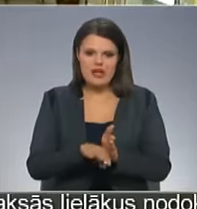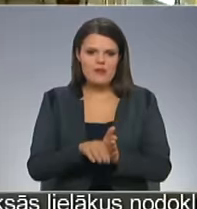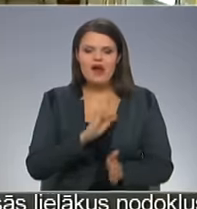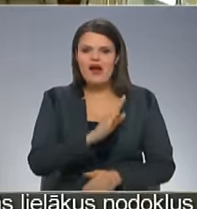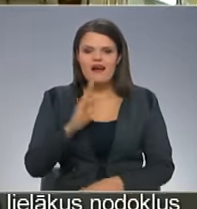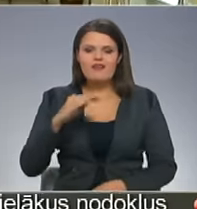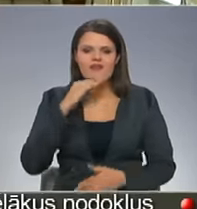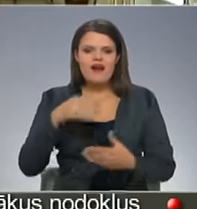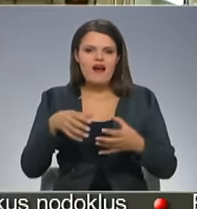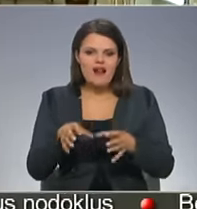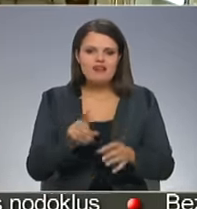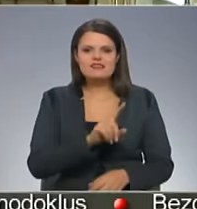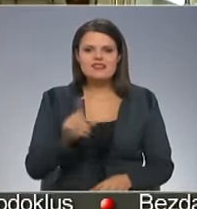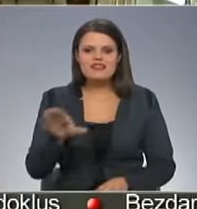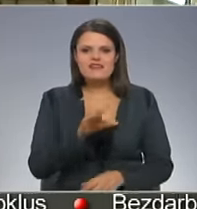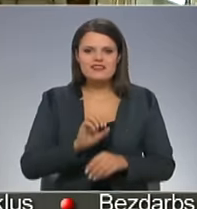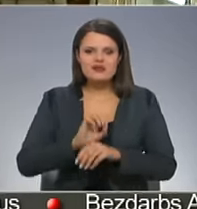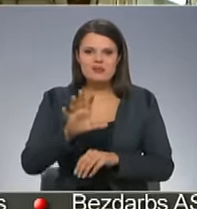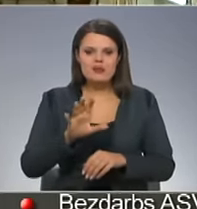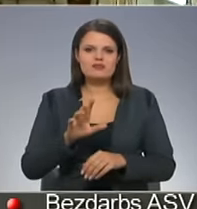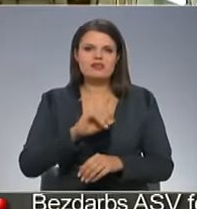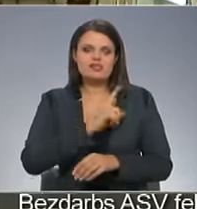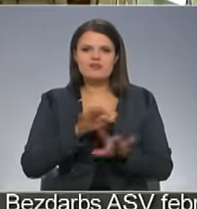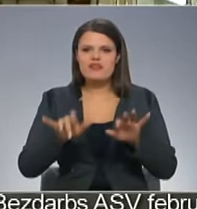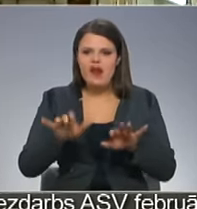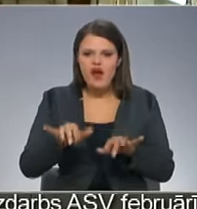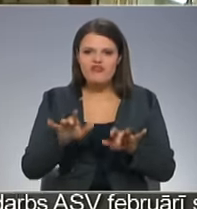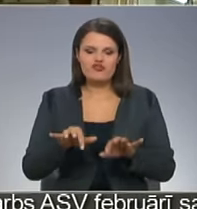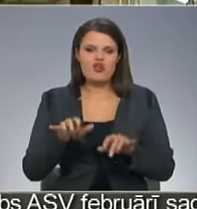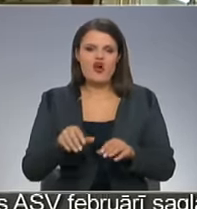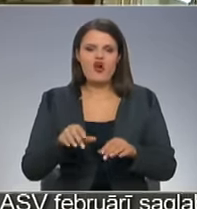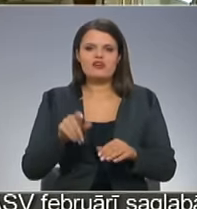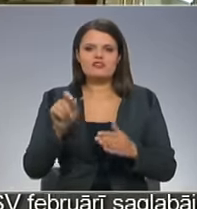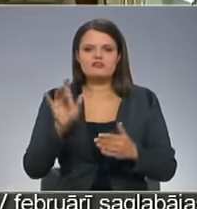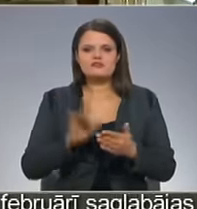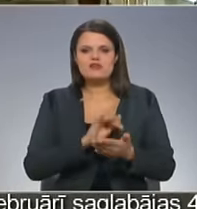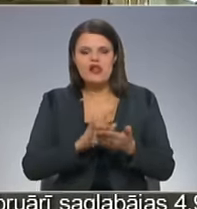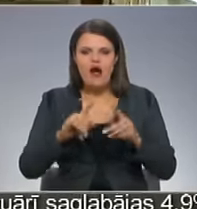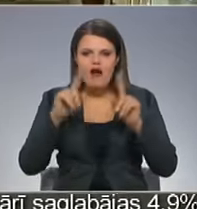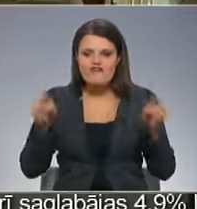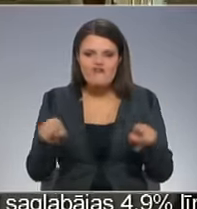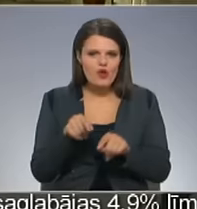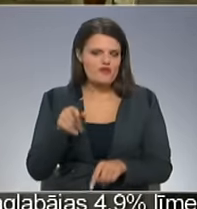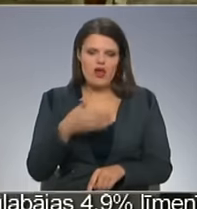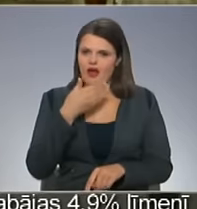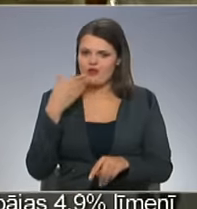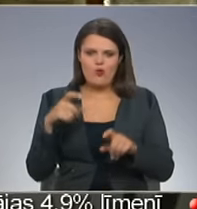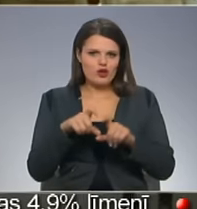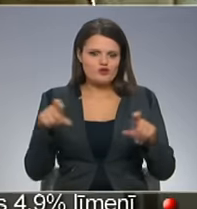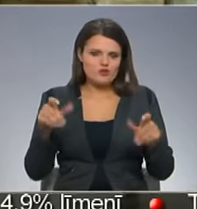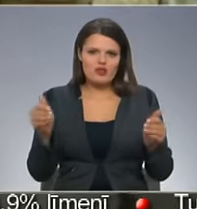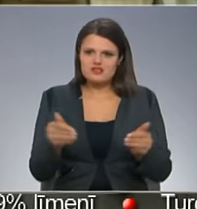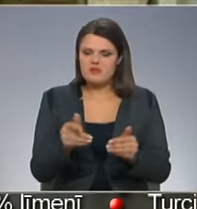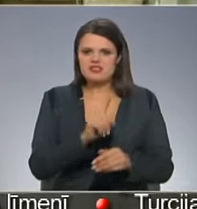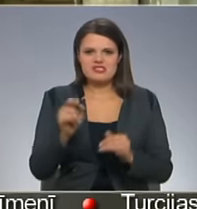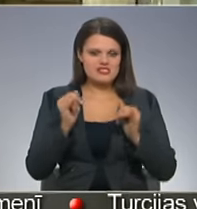Katrā klasītē ir visas projicēšanas iespējas, dators, interaktīvās tāfles, un tā nav, ka skolās, mazajās